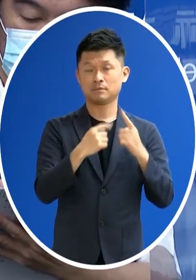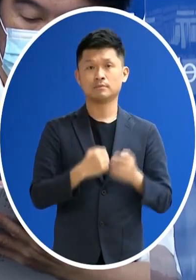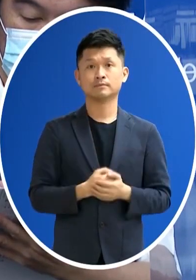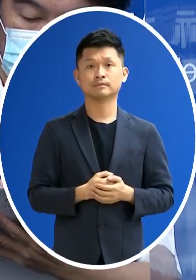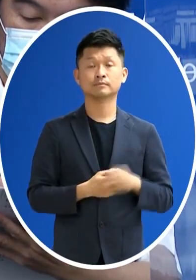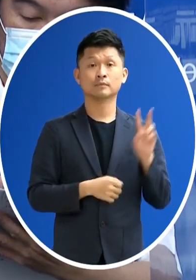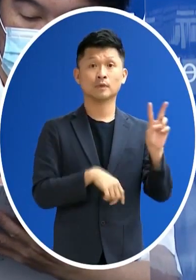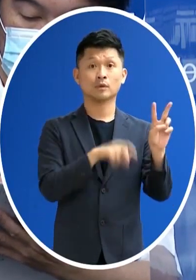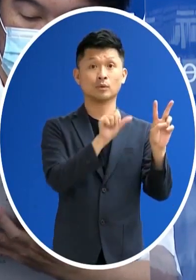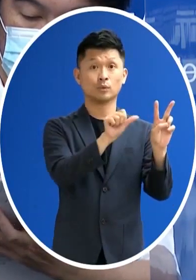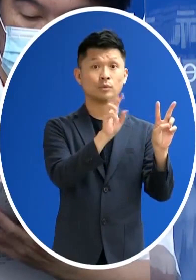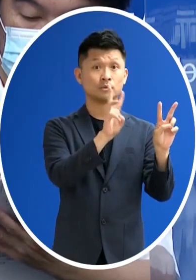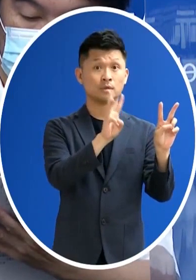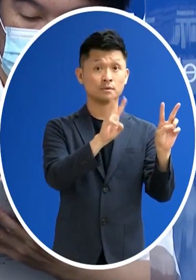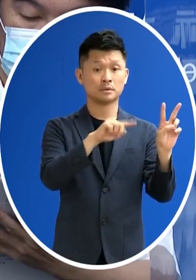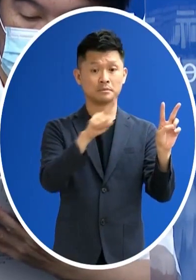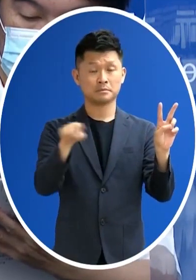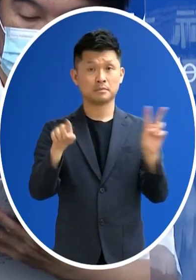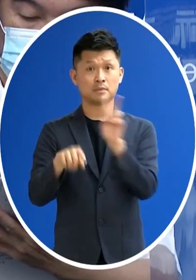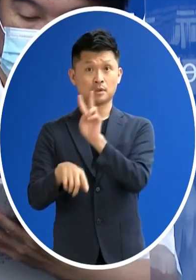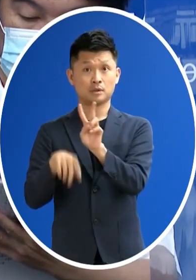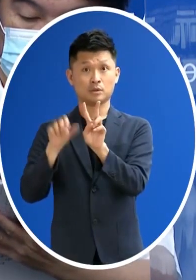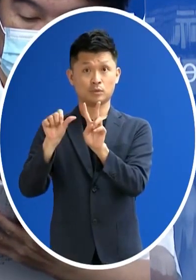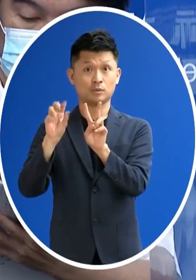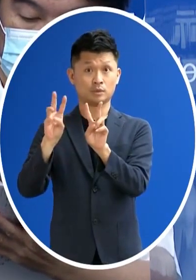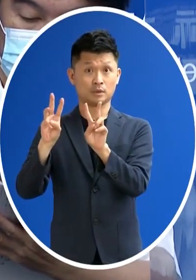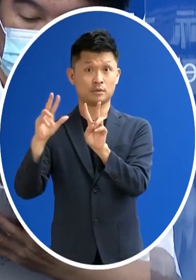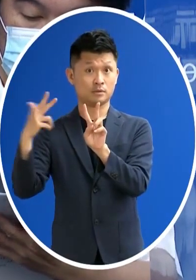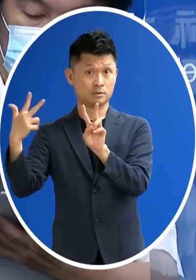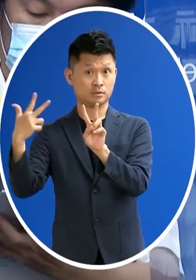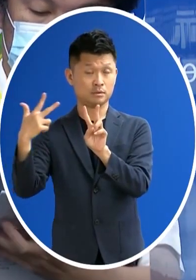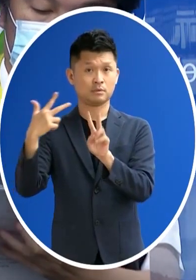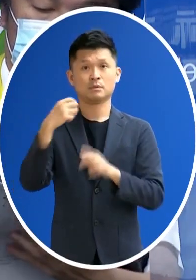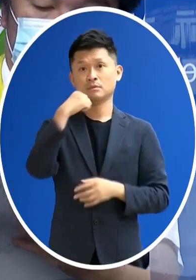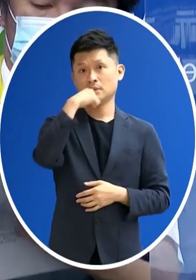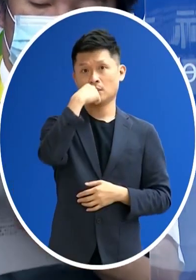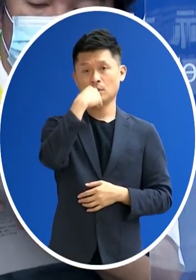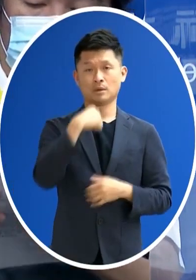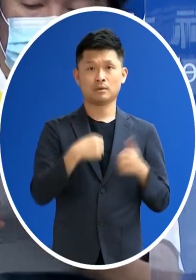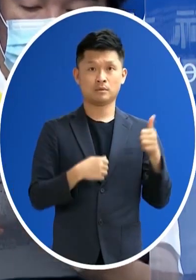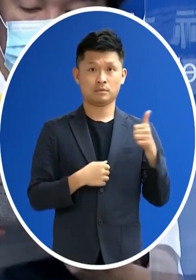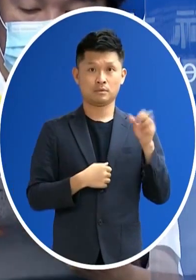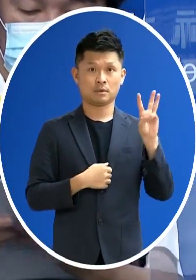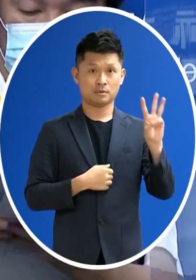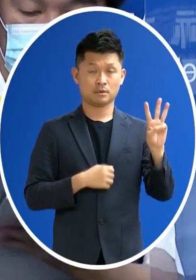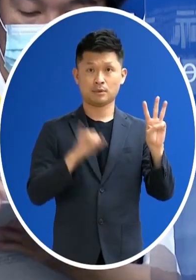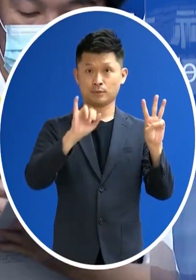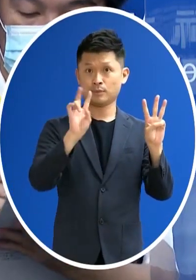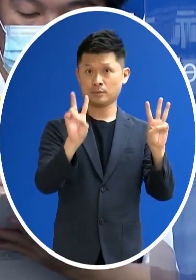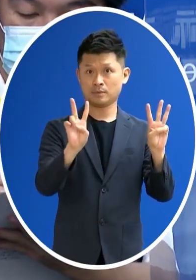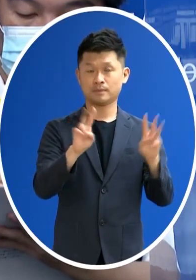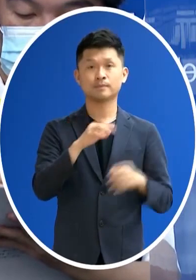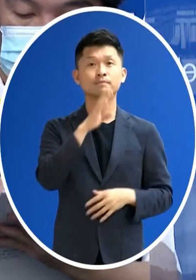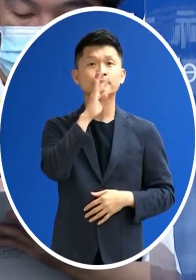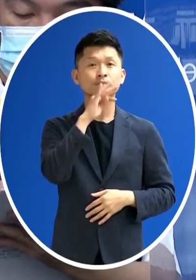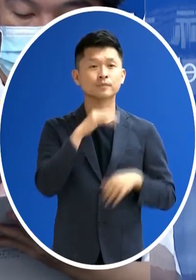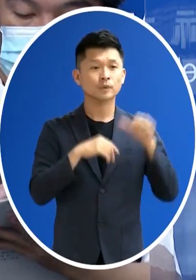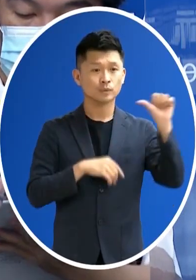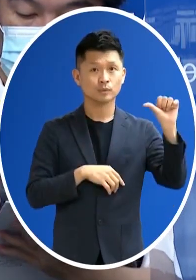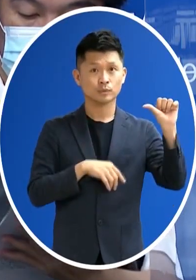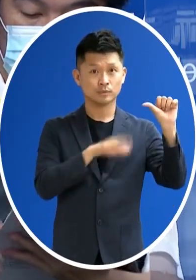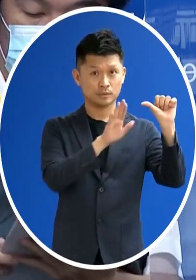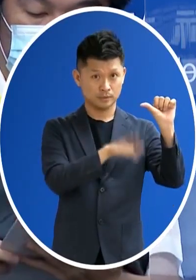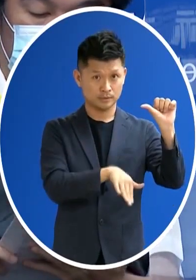按2533至按2537为本国籍三男二女，年龄介于5岁以下